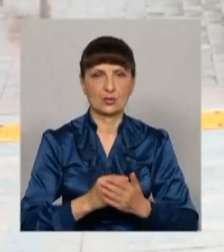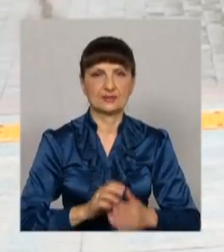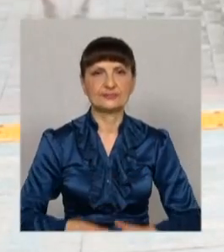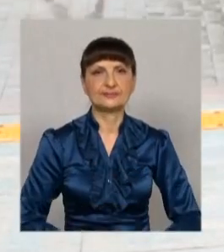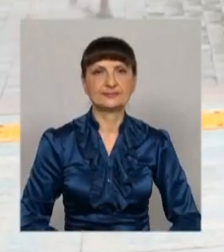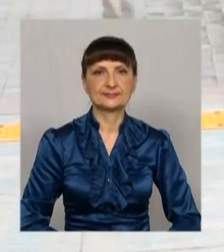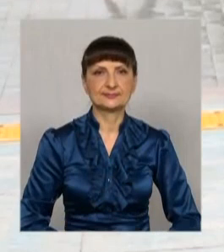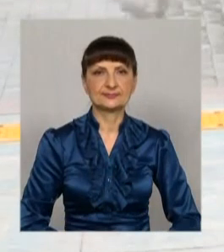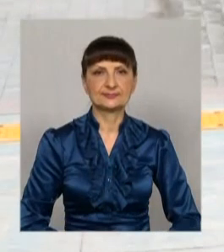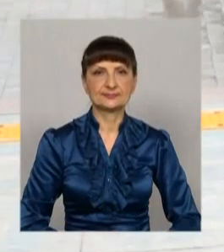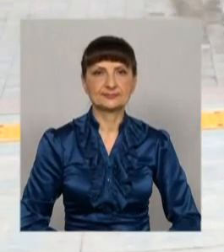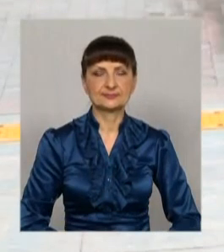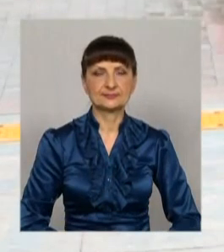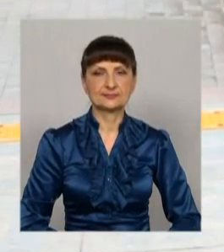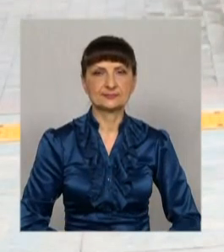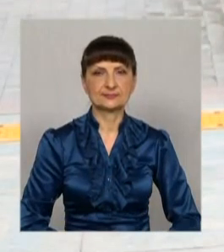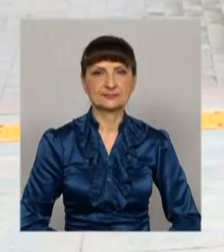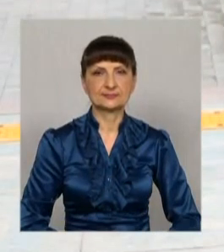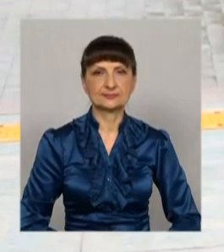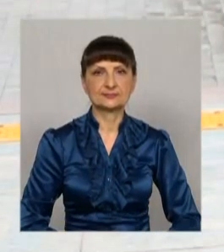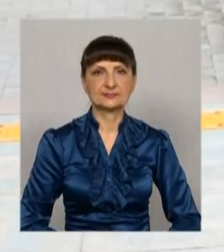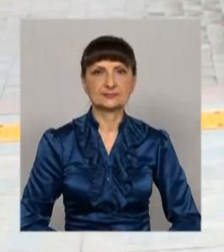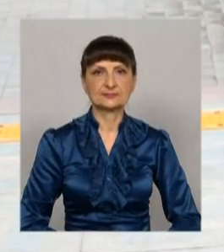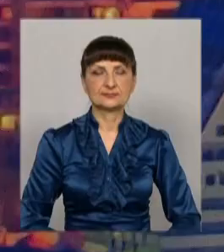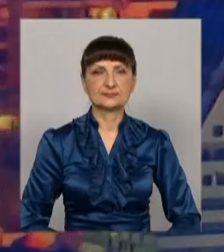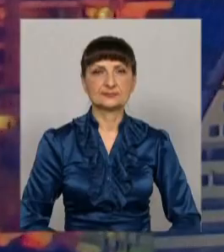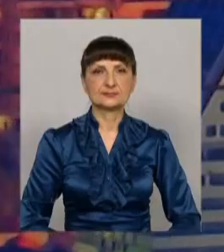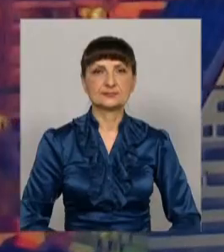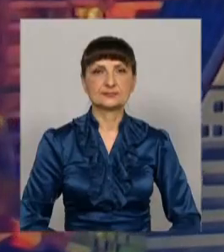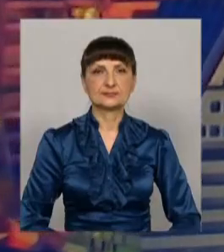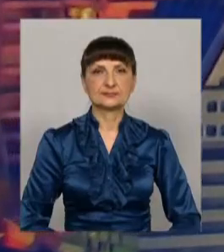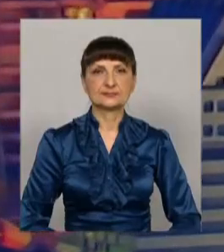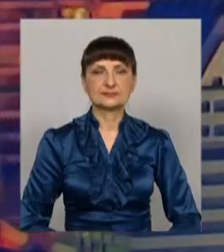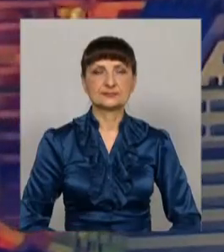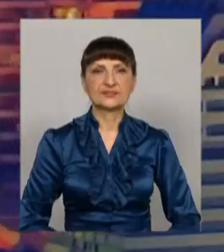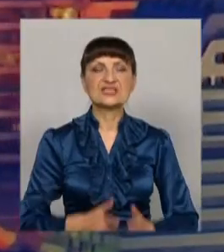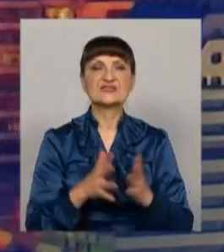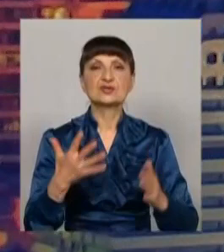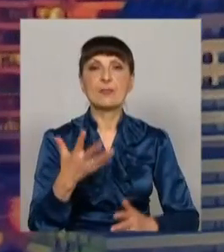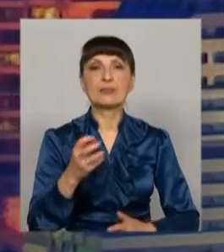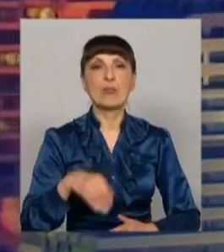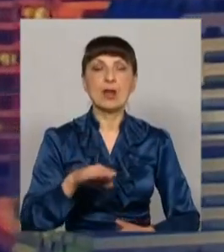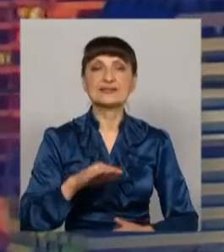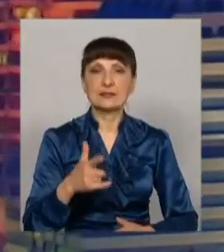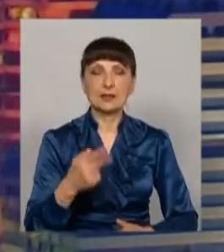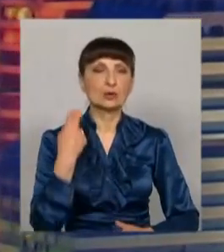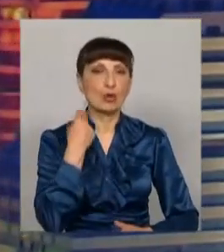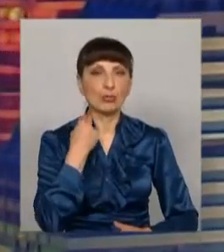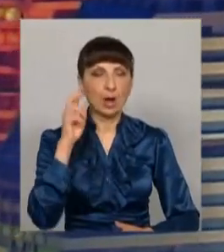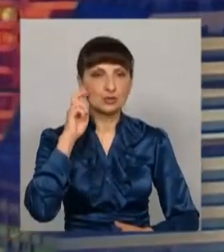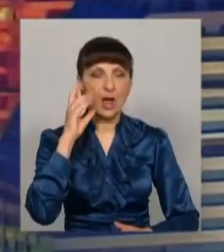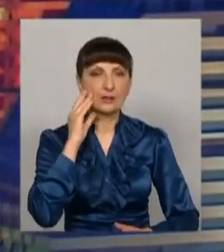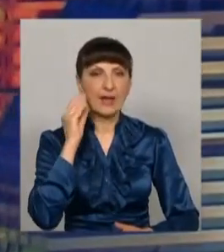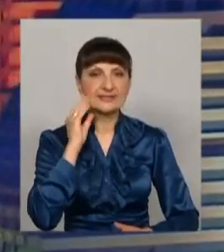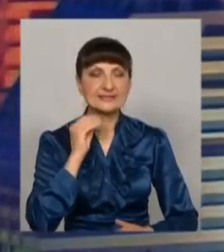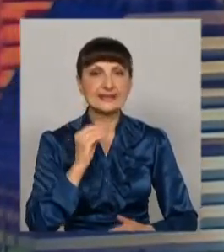долг. Айдана Нураш, Сагындык Нарыков, телеканал «Алматы». Свыше 5 миллиардов тенге задолжали государству